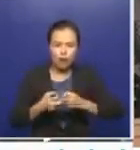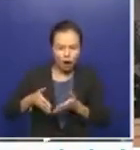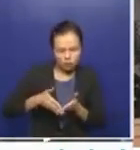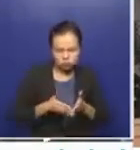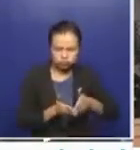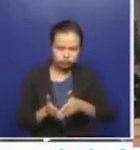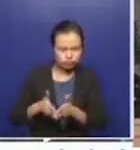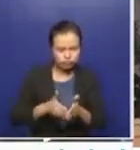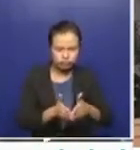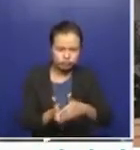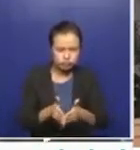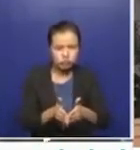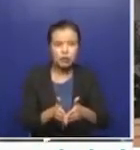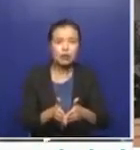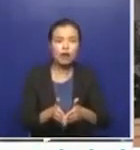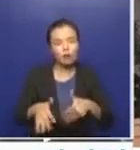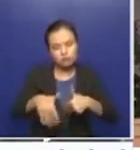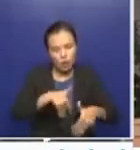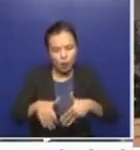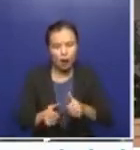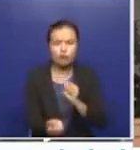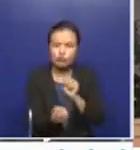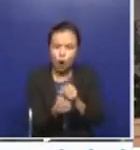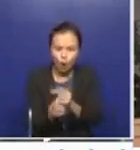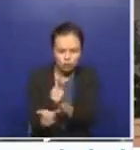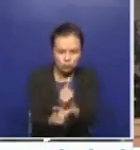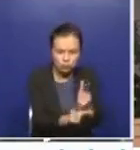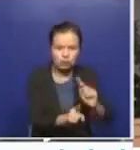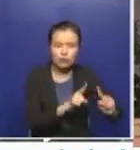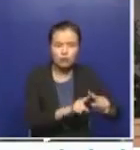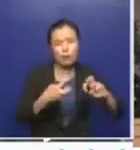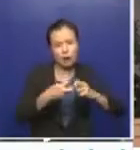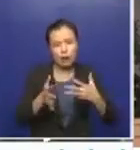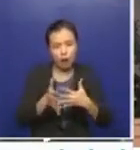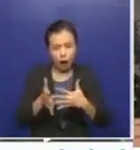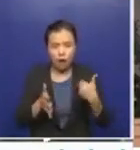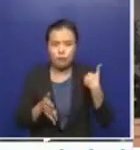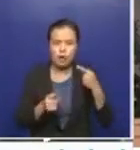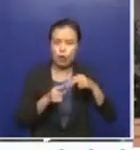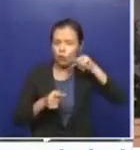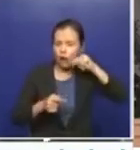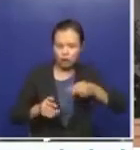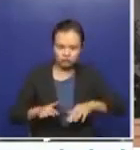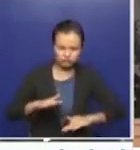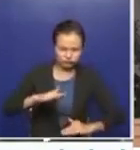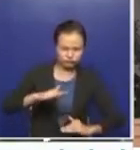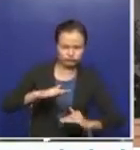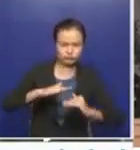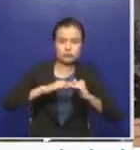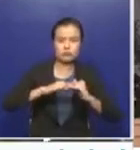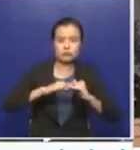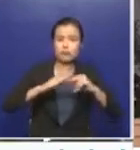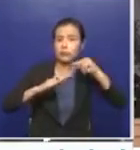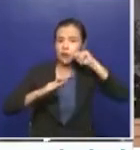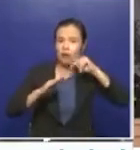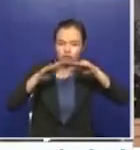อบอาชีพประมงพื้นบ้านและทำการเพาะเลี้ยงหอยแมลงภู่เนื่องจากร่องน้ำทางเดินเรือตื้นเขินในช่วงน้ำลงต่